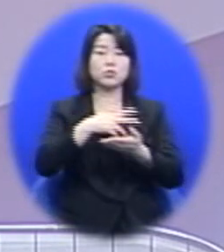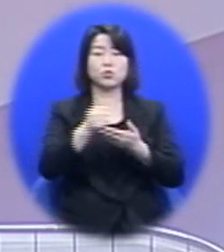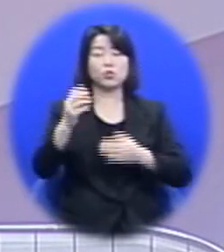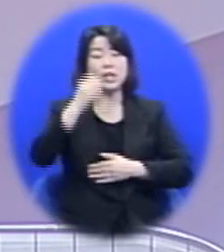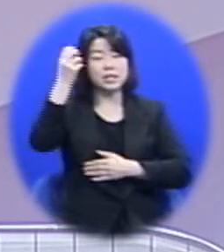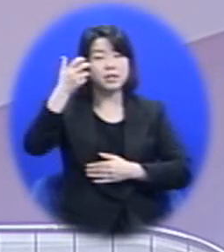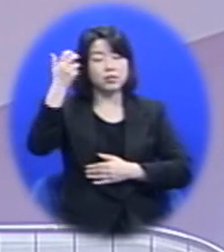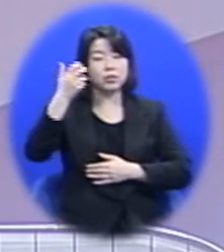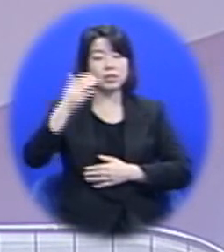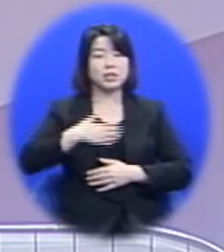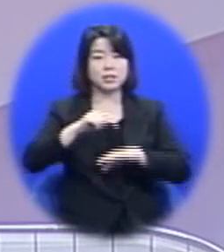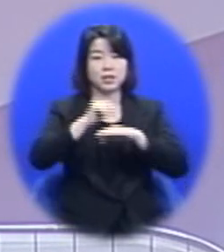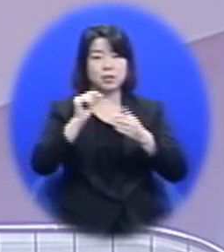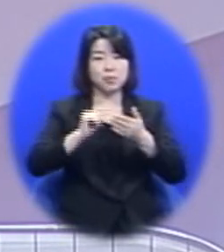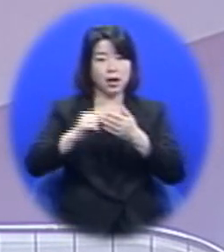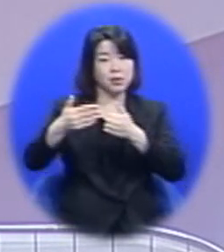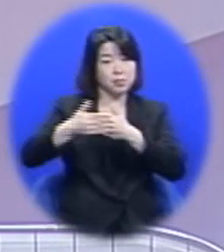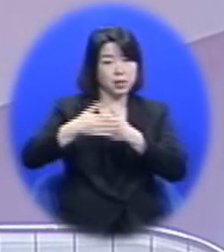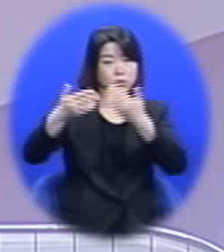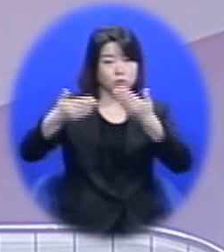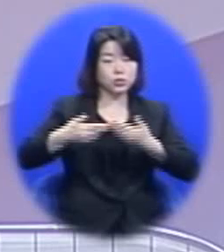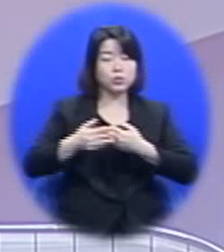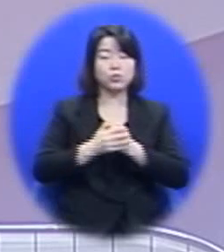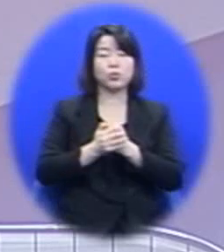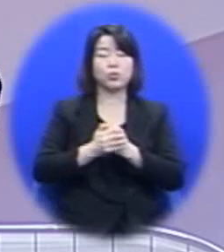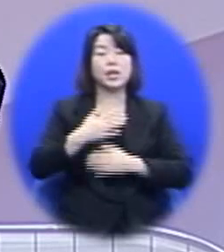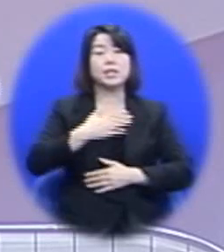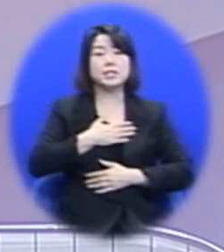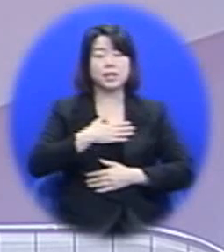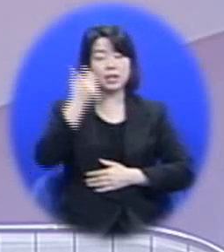성령께서 제 마음을 터치하시고 그리고 제게